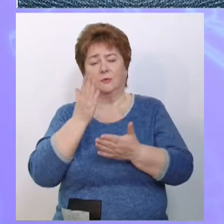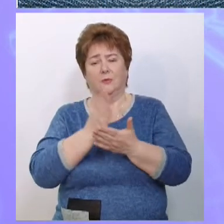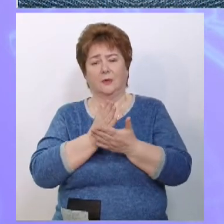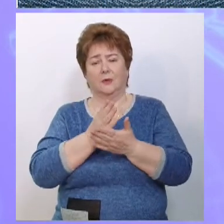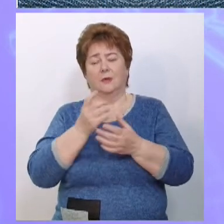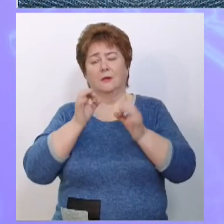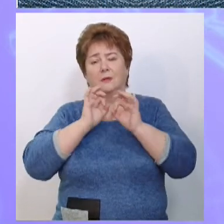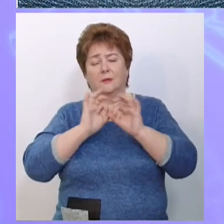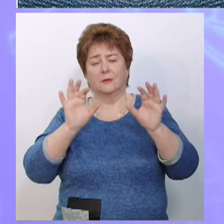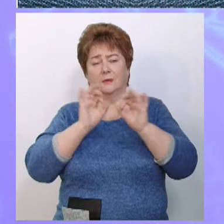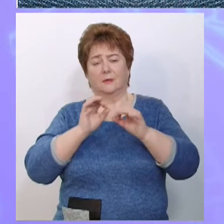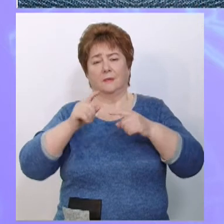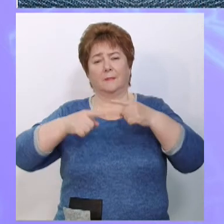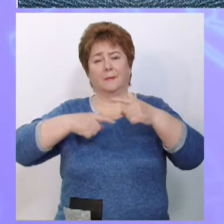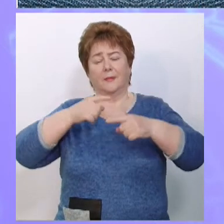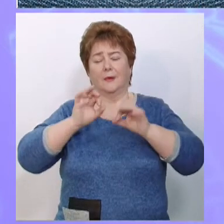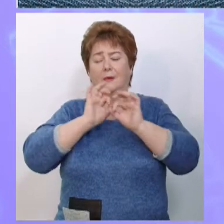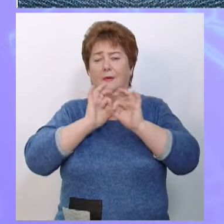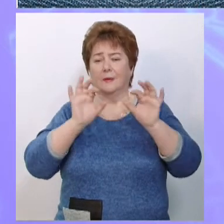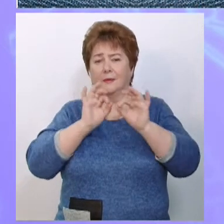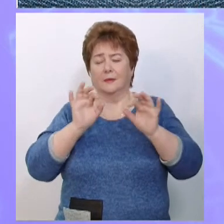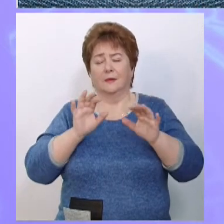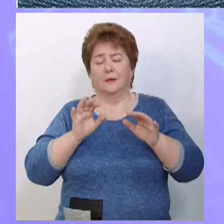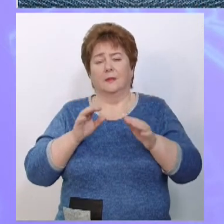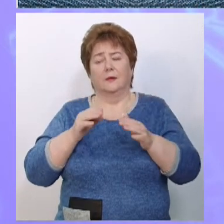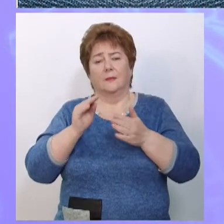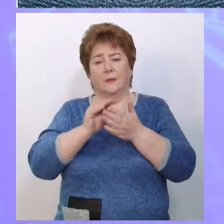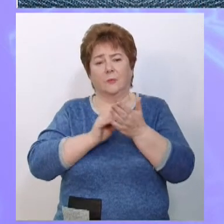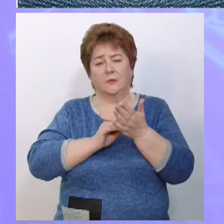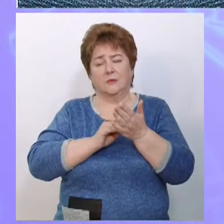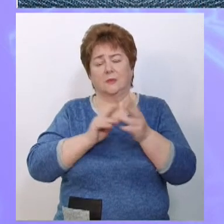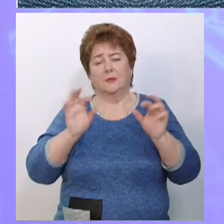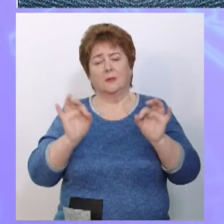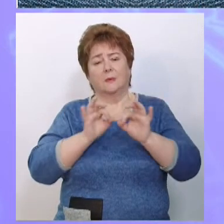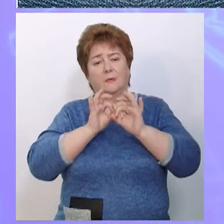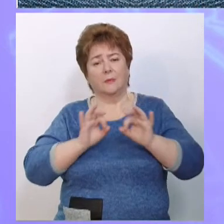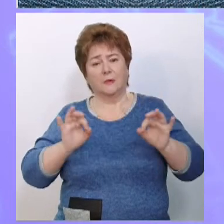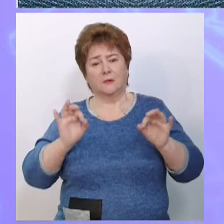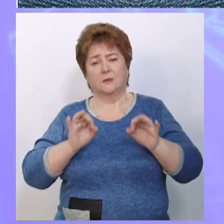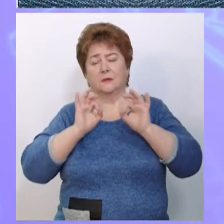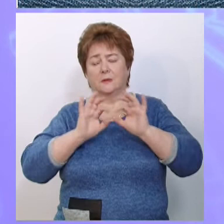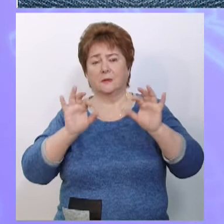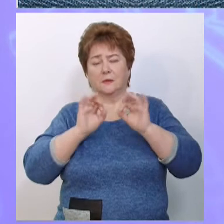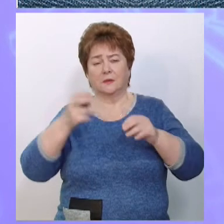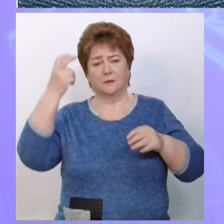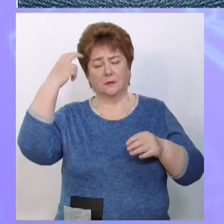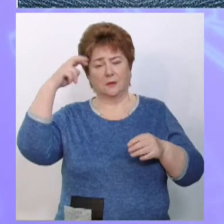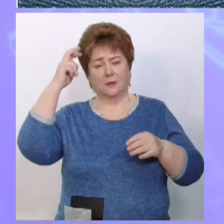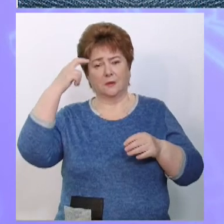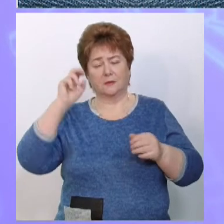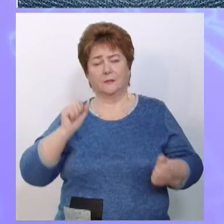для пересказания легенд, а также написания песен, рассказов, сказок.